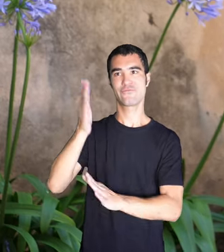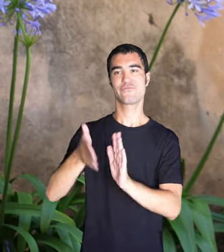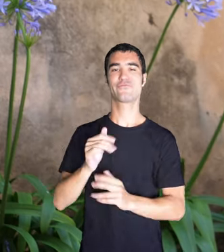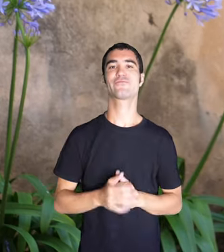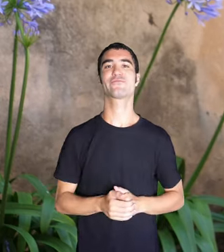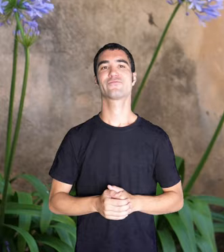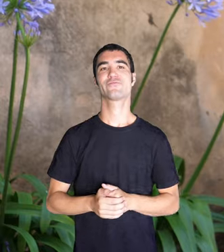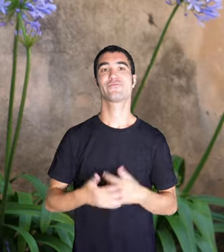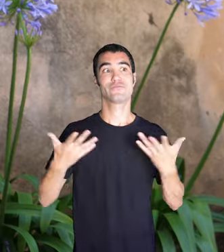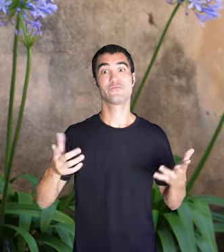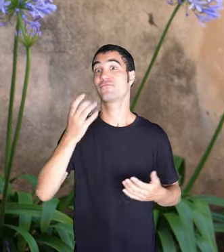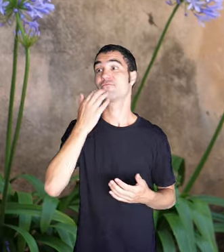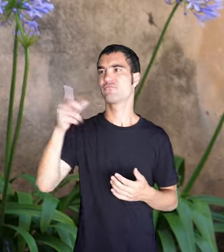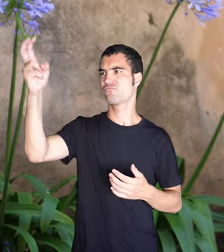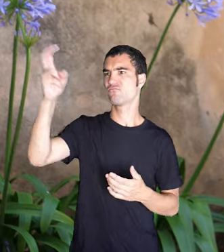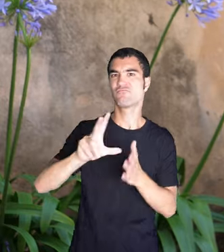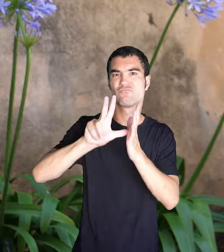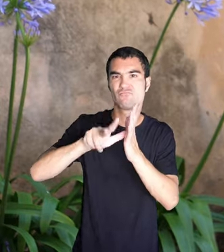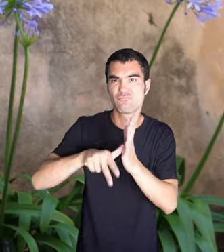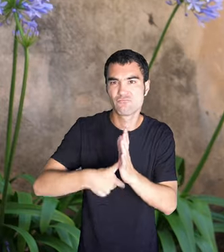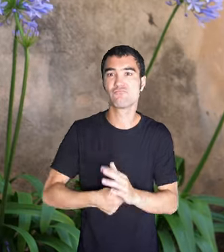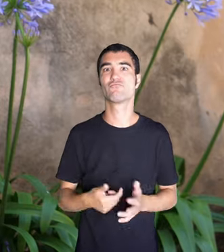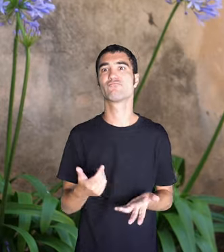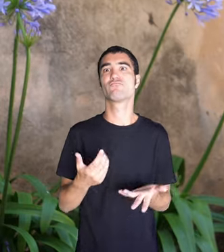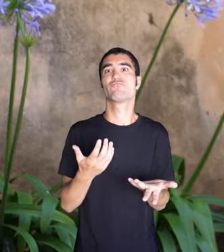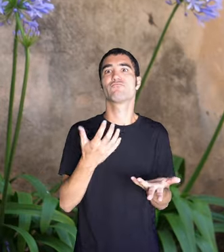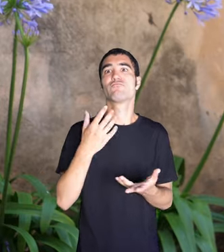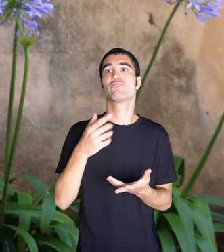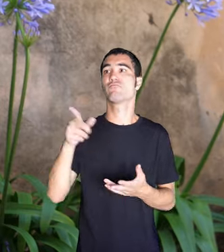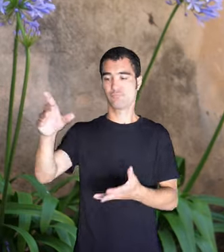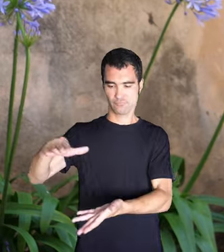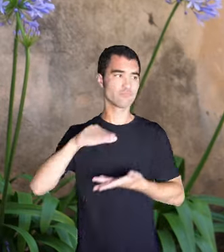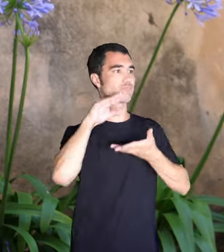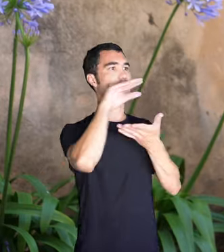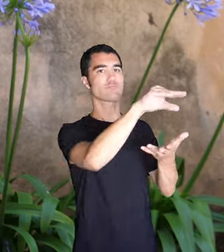també, si arribava tard, el posaven dins el frigo.